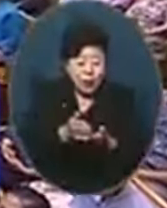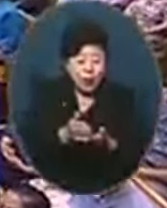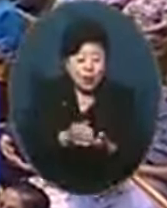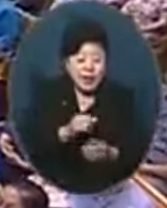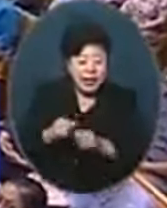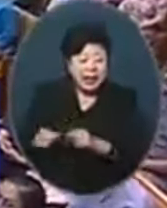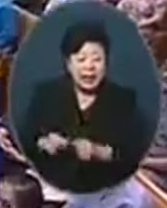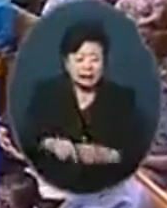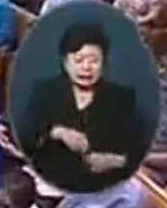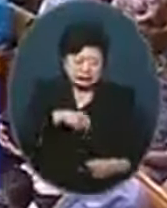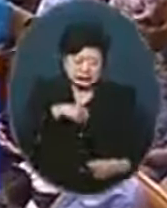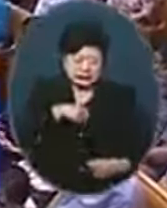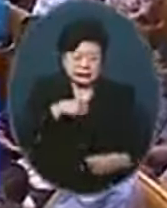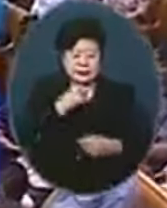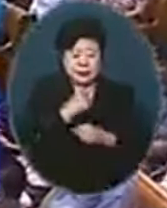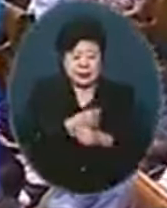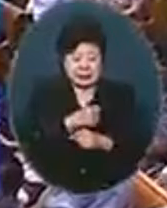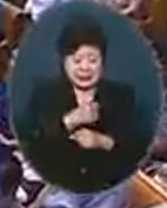행함과 진실함으로 하자.